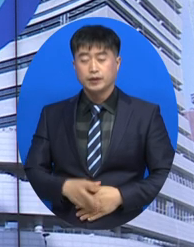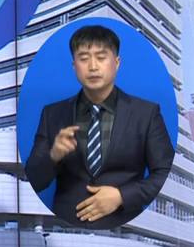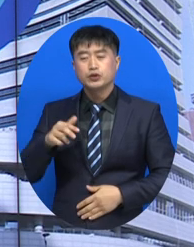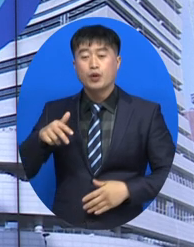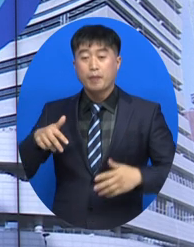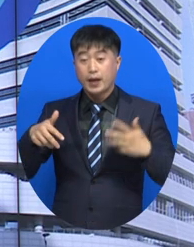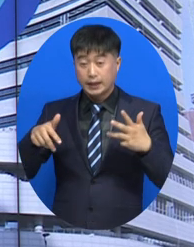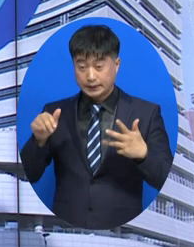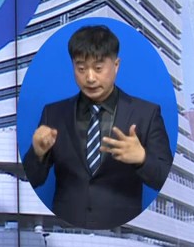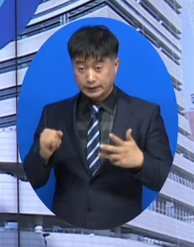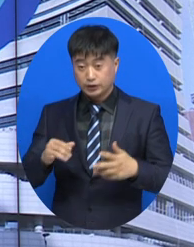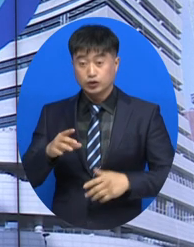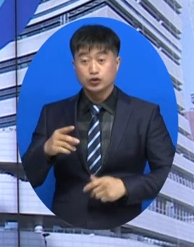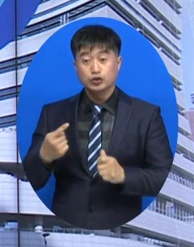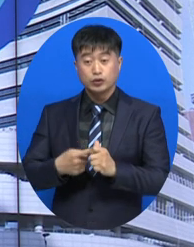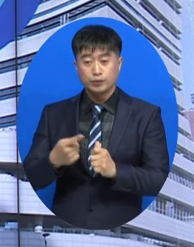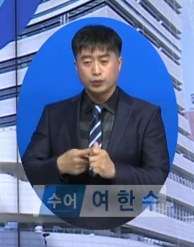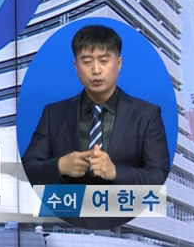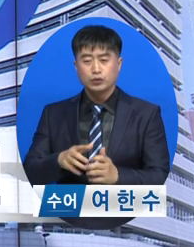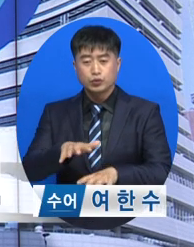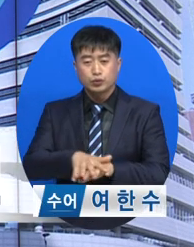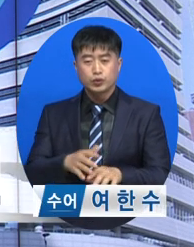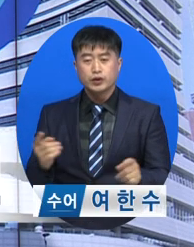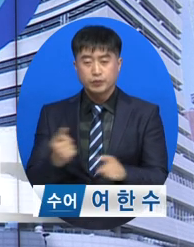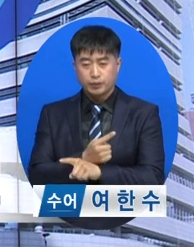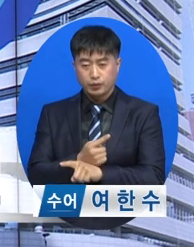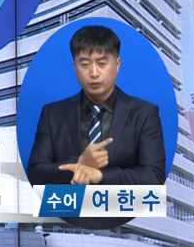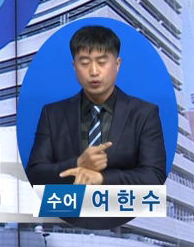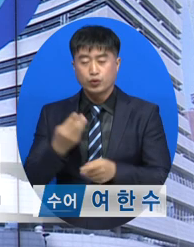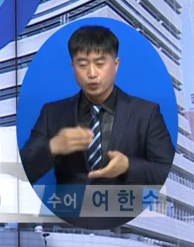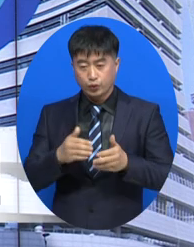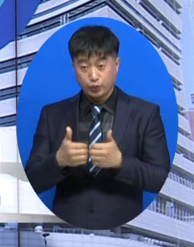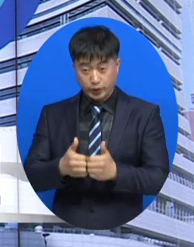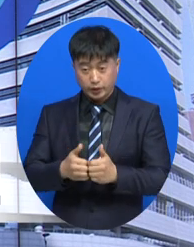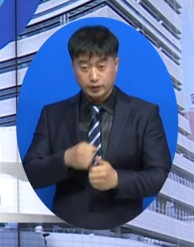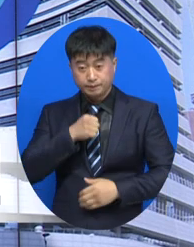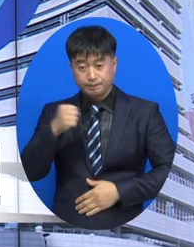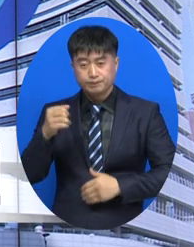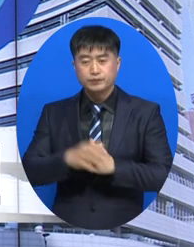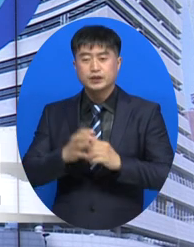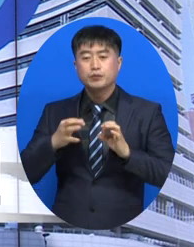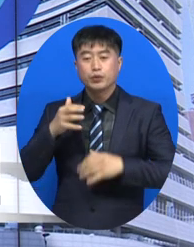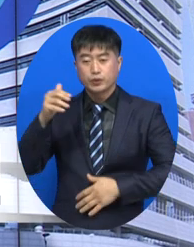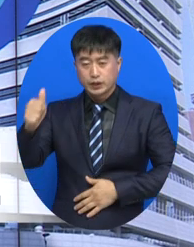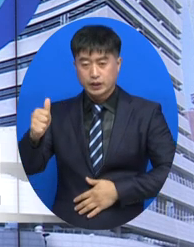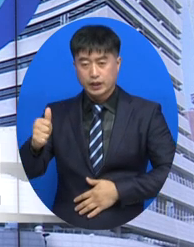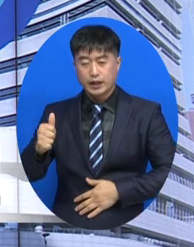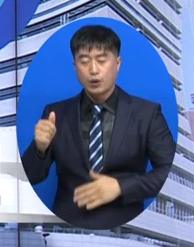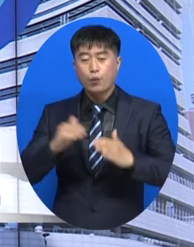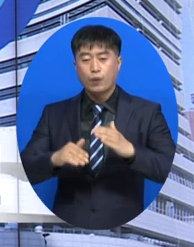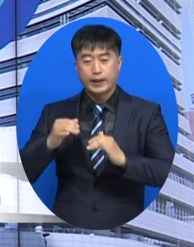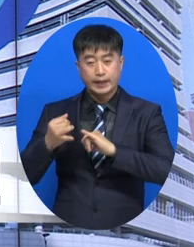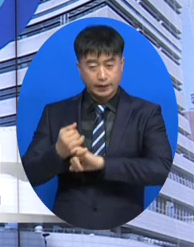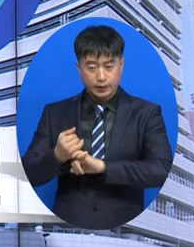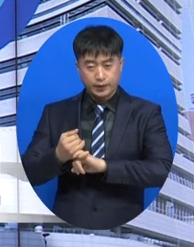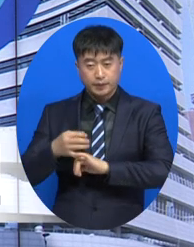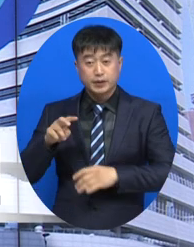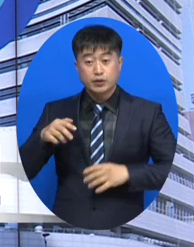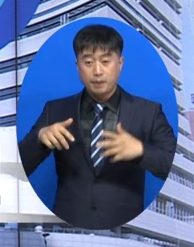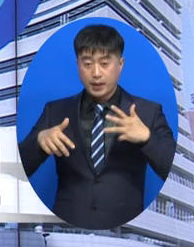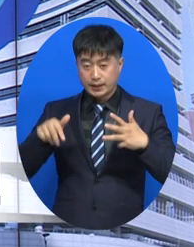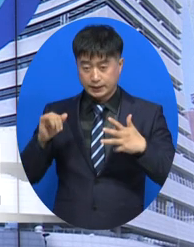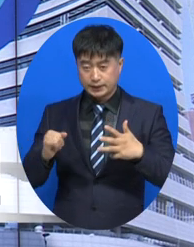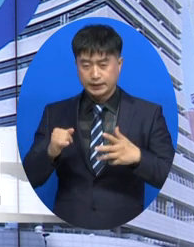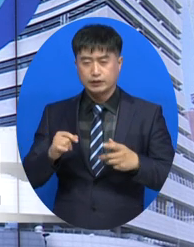민선 8기 경기도 첫 조직 개편안이 경기도 의회 심의를 거쳐 통과했습니다. 김동연 경기지사의 공약 등 민선